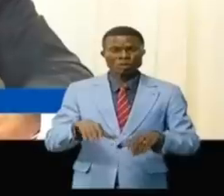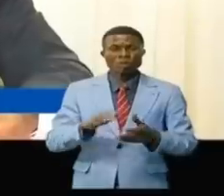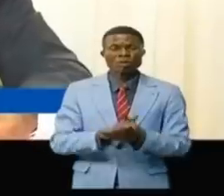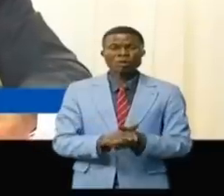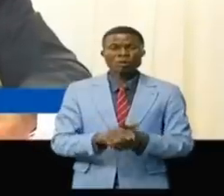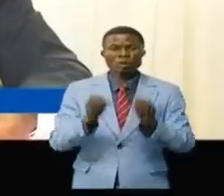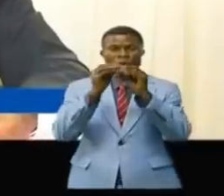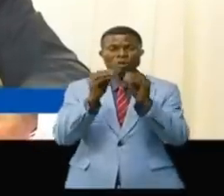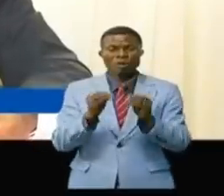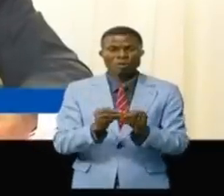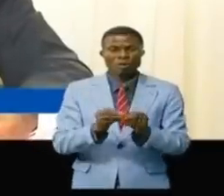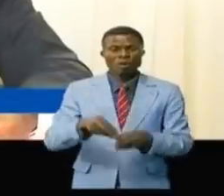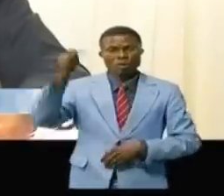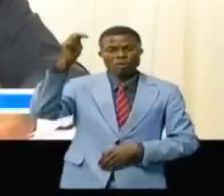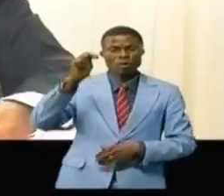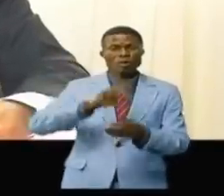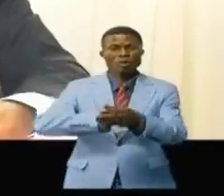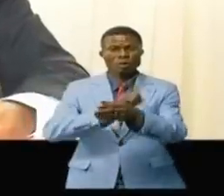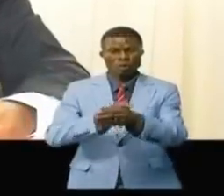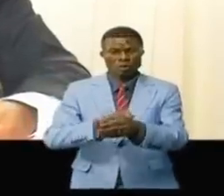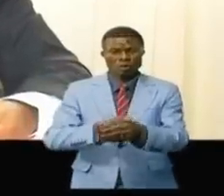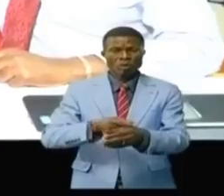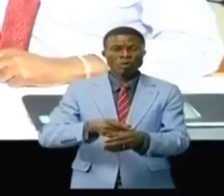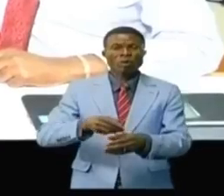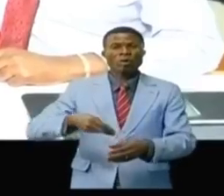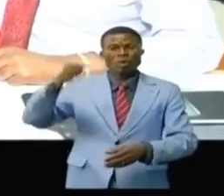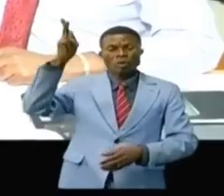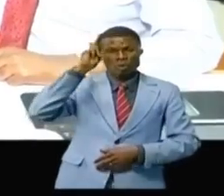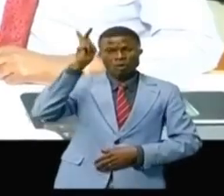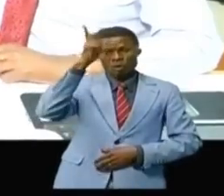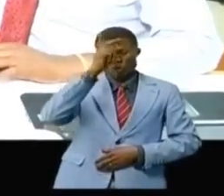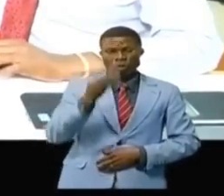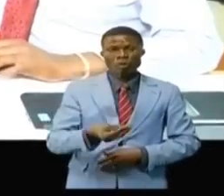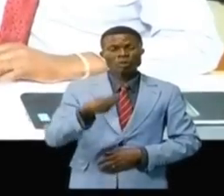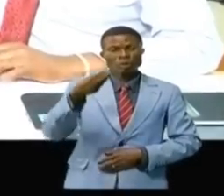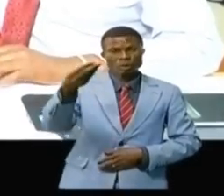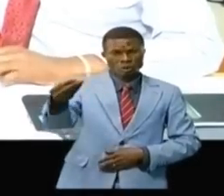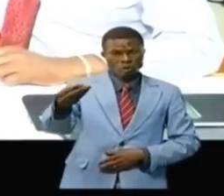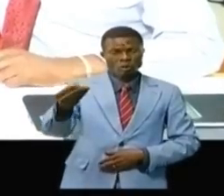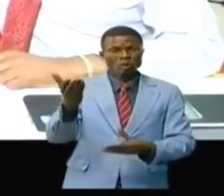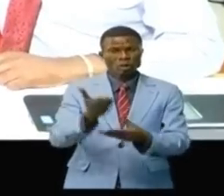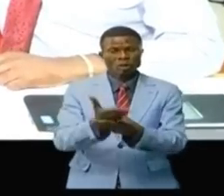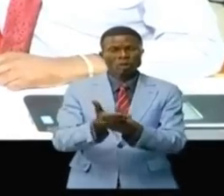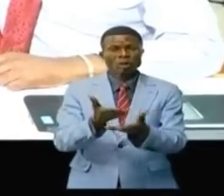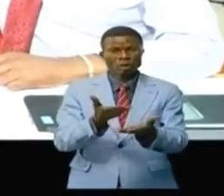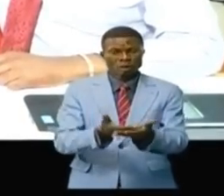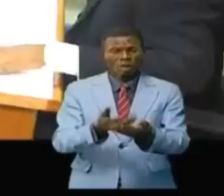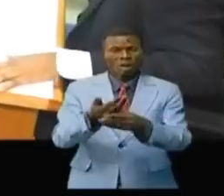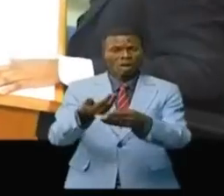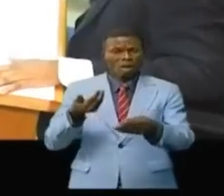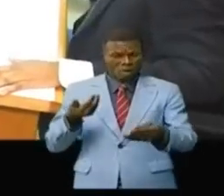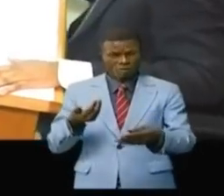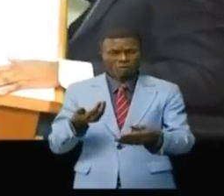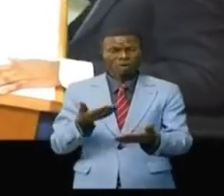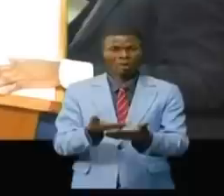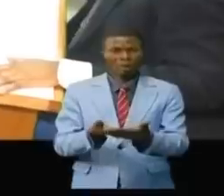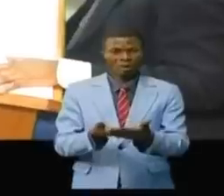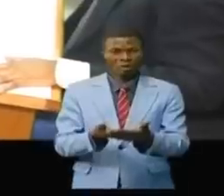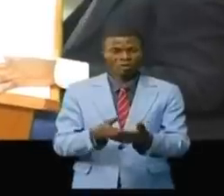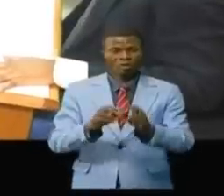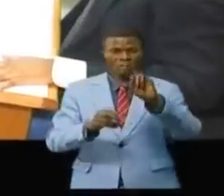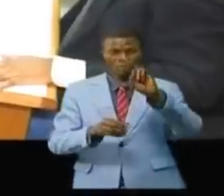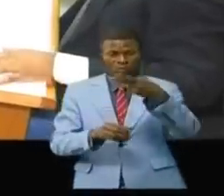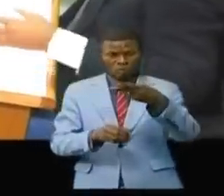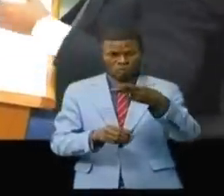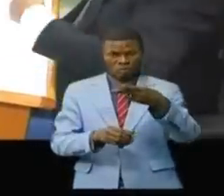que la province du Nord Kivu et le Haut-Katanga qui ont transmis ce document-là à la Cour des comptes. La